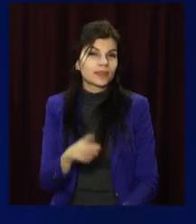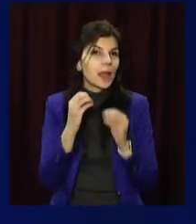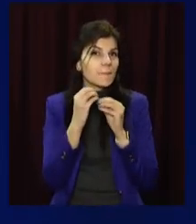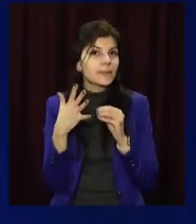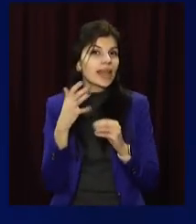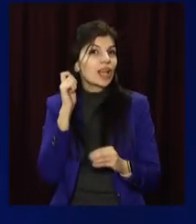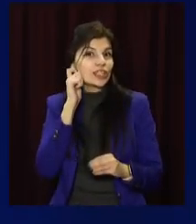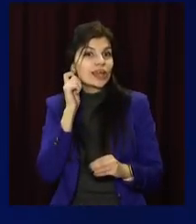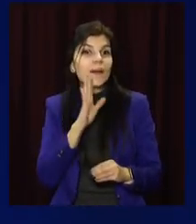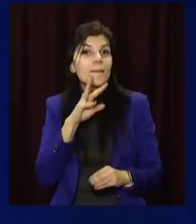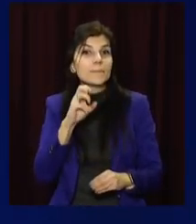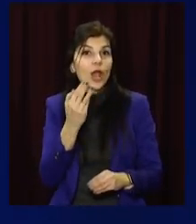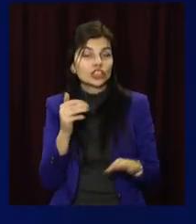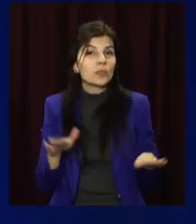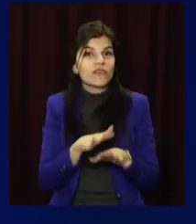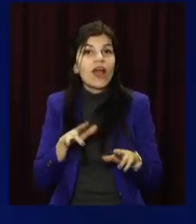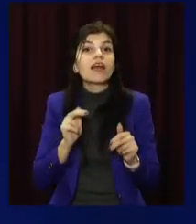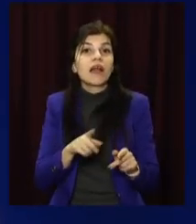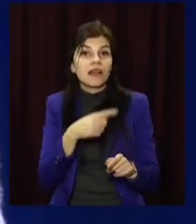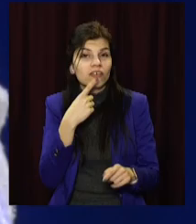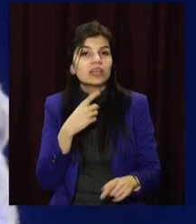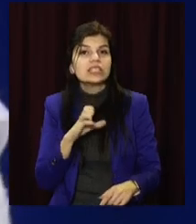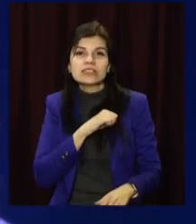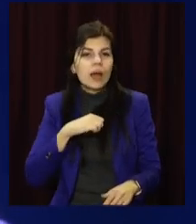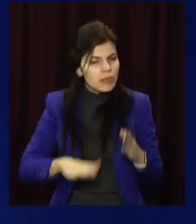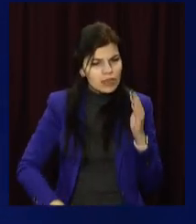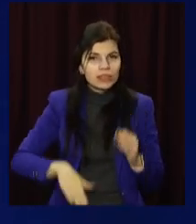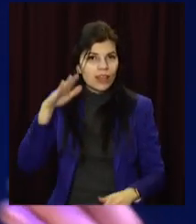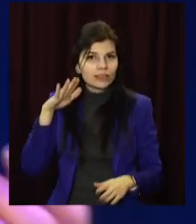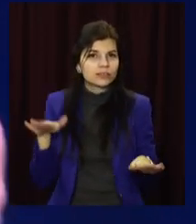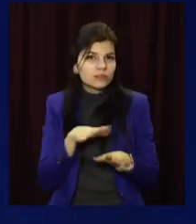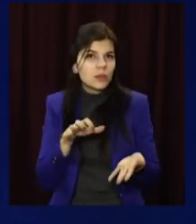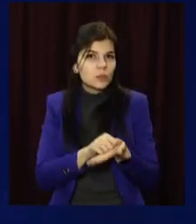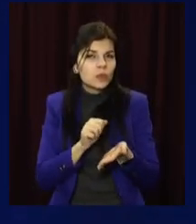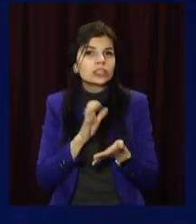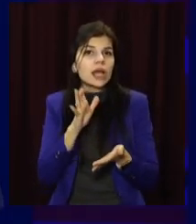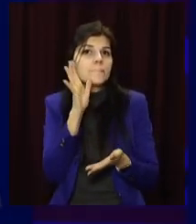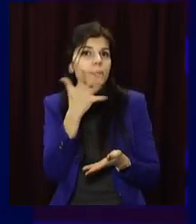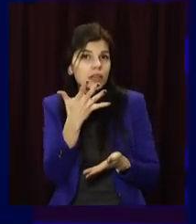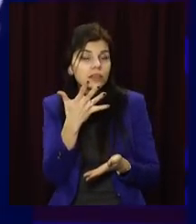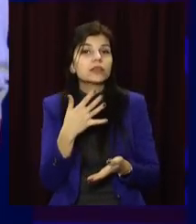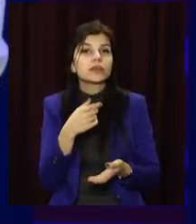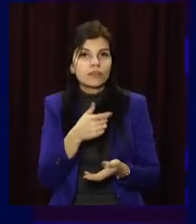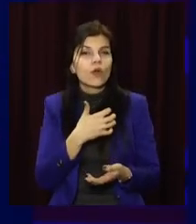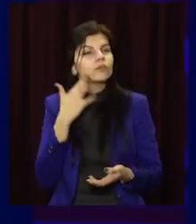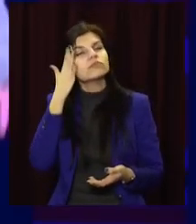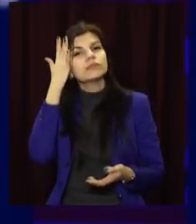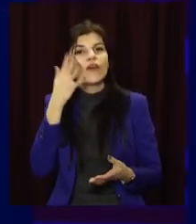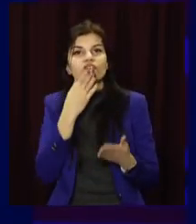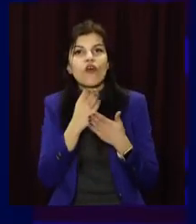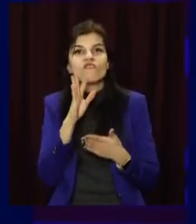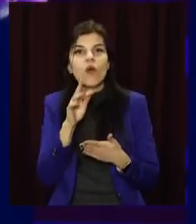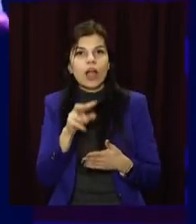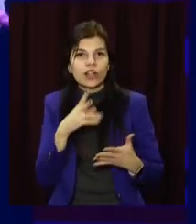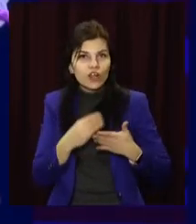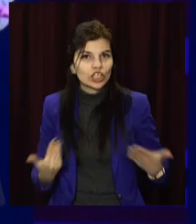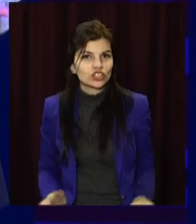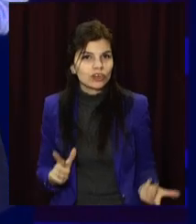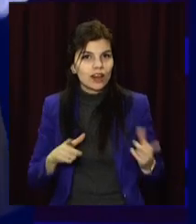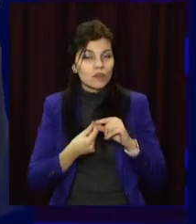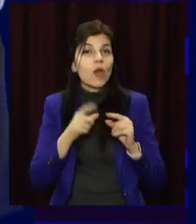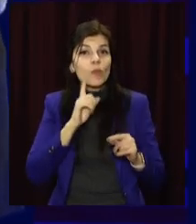Річна Маша співає, як сама зізнається, з самого малку. Музикою займається з 5 років і мріє пов'язати з вокалом своє життя. А